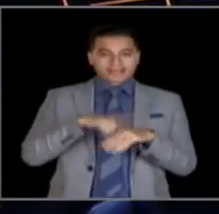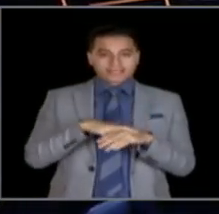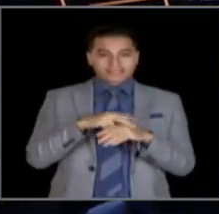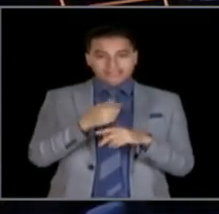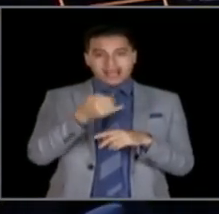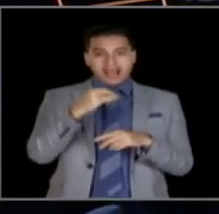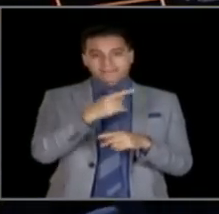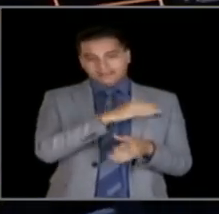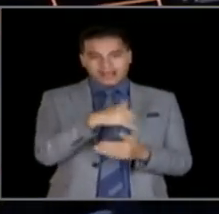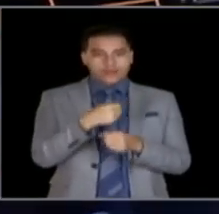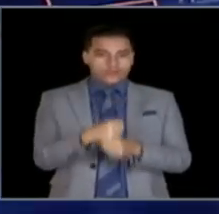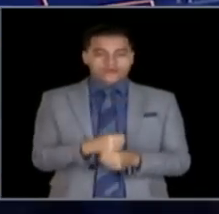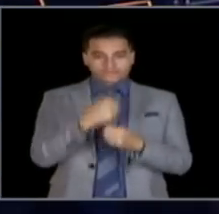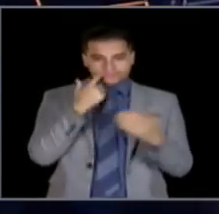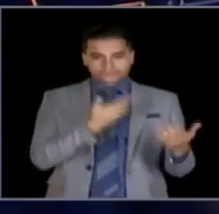مكاني.